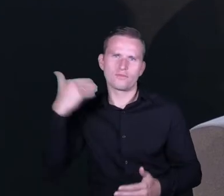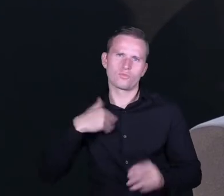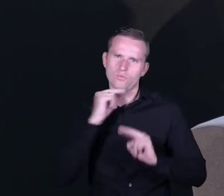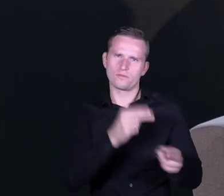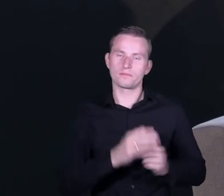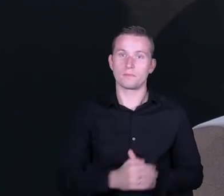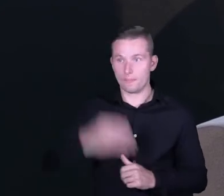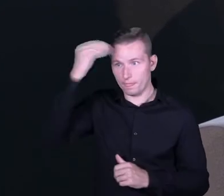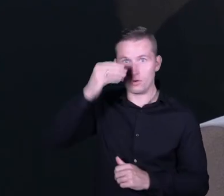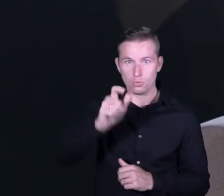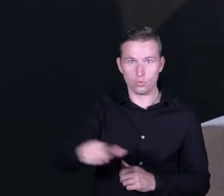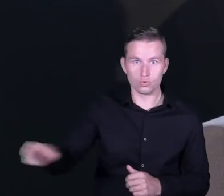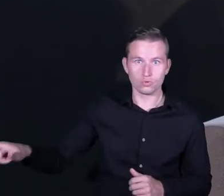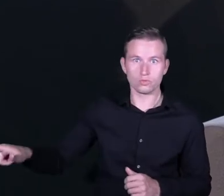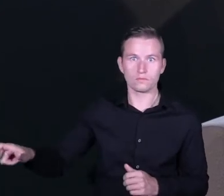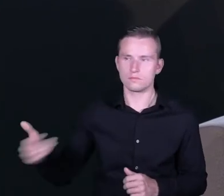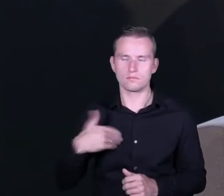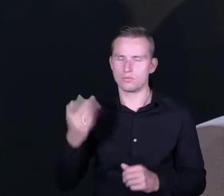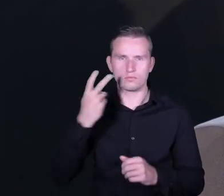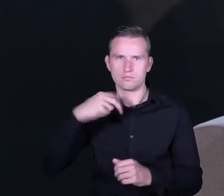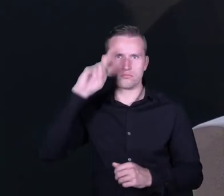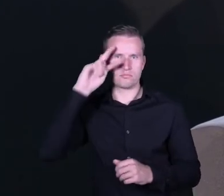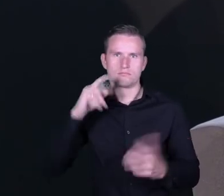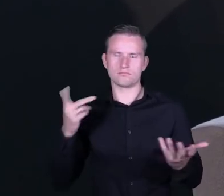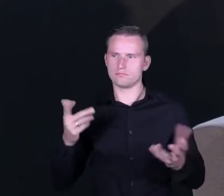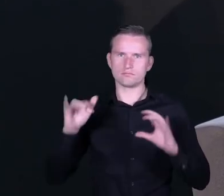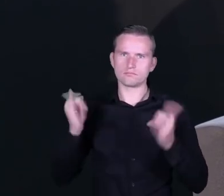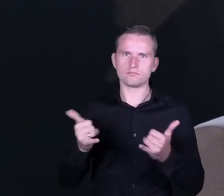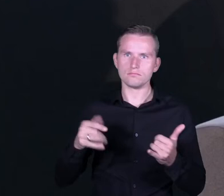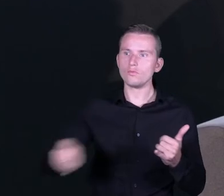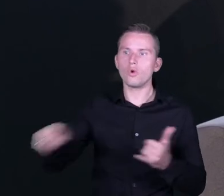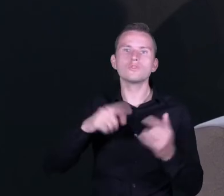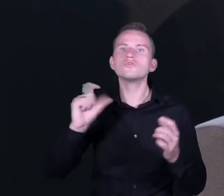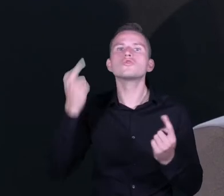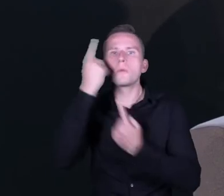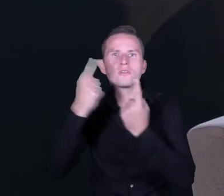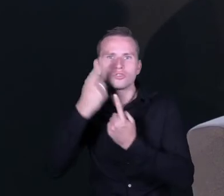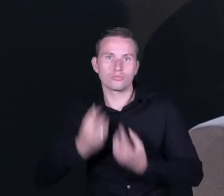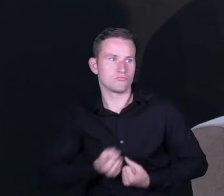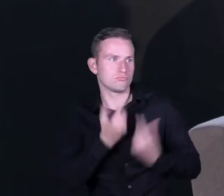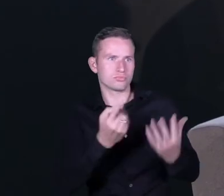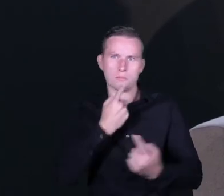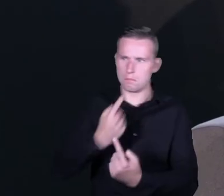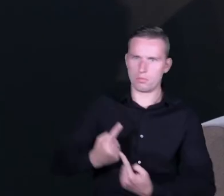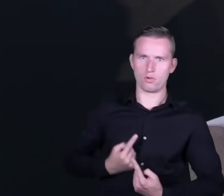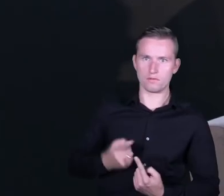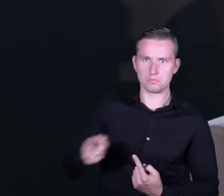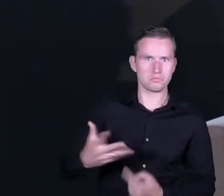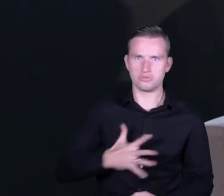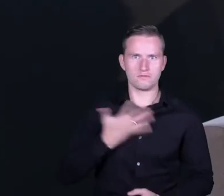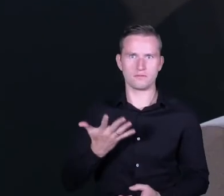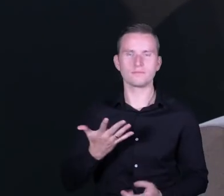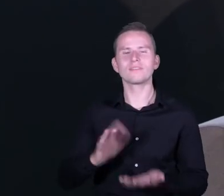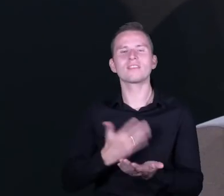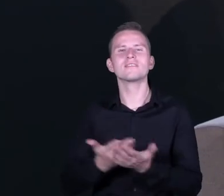my w ogóle prosimy ich o myślenie i mówienie o swoim myśleniu, no bo chociażby jak nauczyciel podaje cel lekcji w